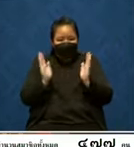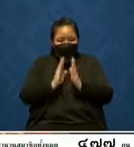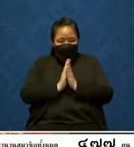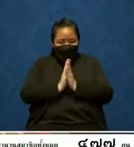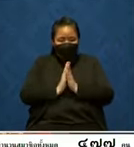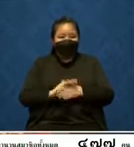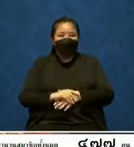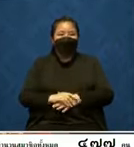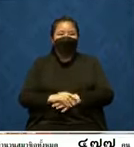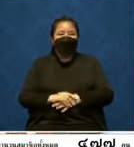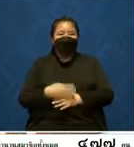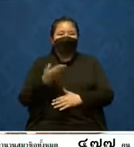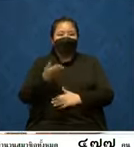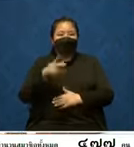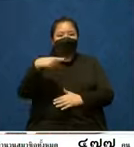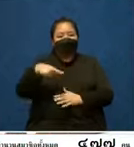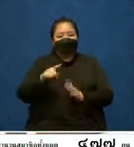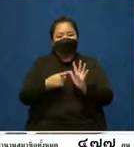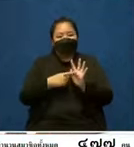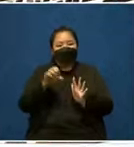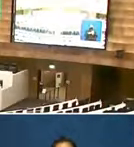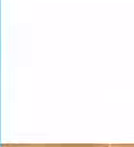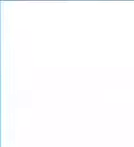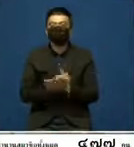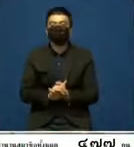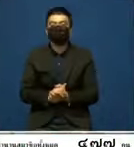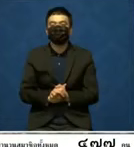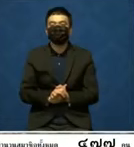อไปครับท่านภาสกรเชิญครับ